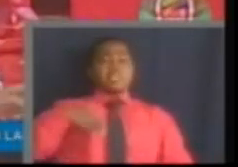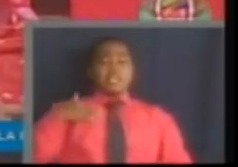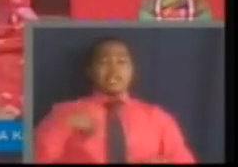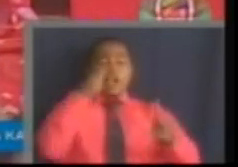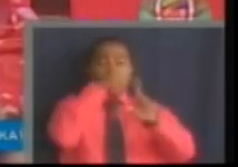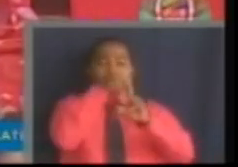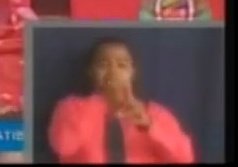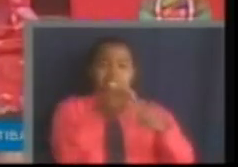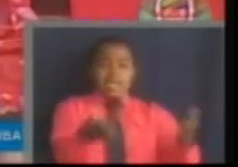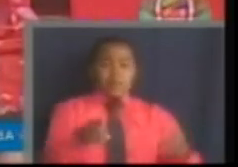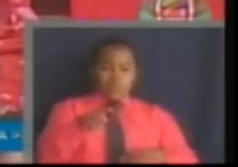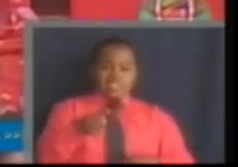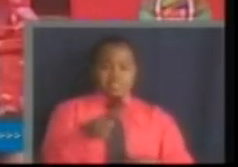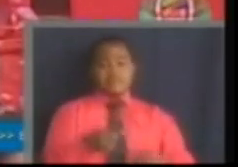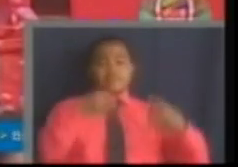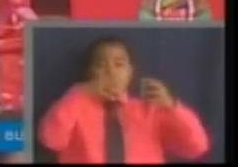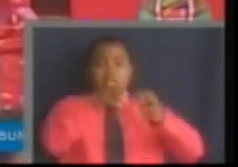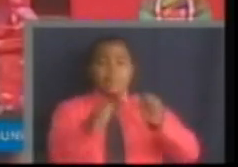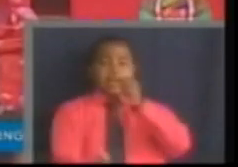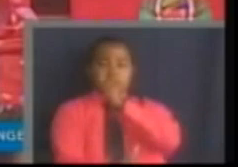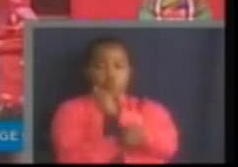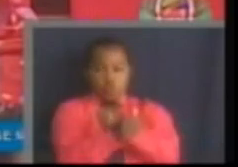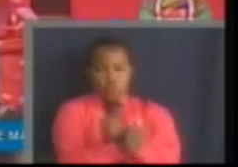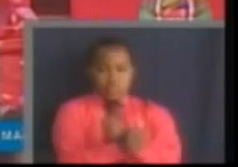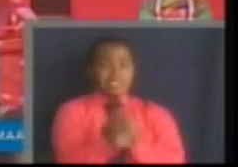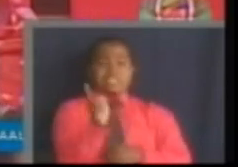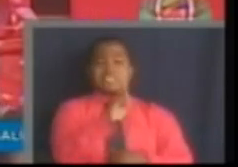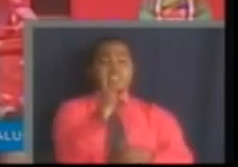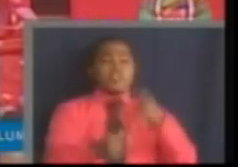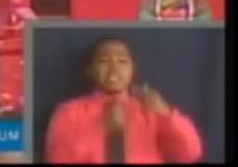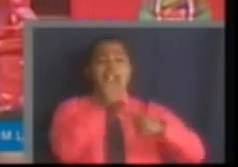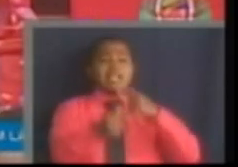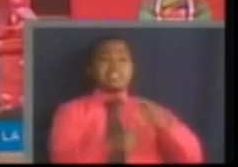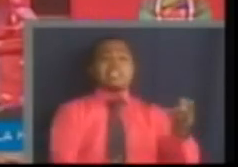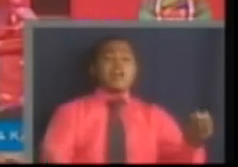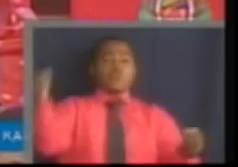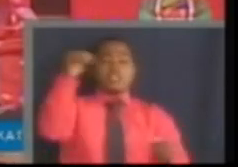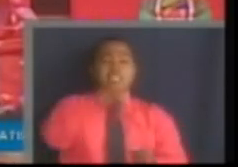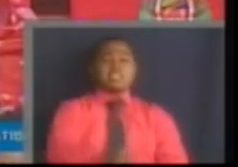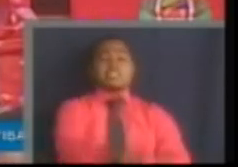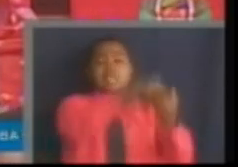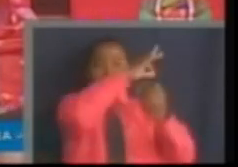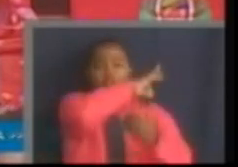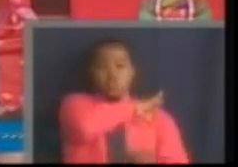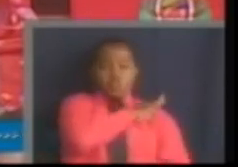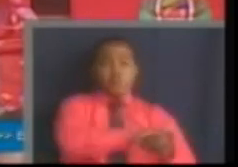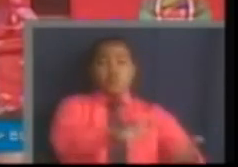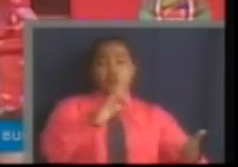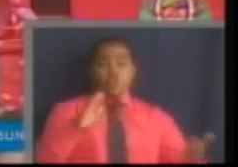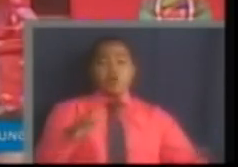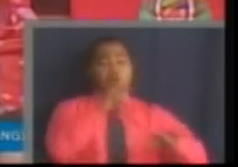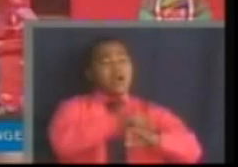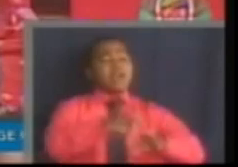nini? Kamati ya uongozi isiendelee kulimbikiziwa madaraka makubwa wakati haina